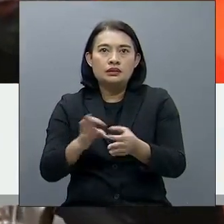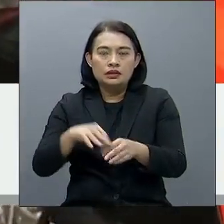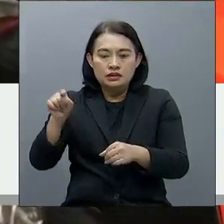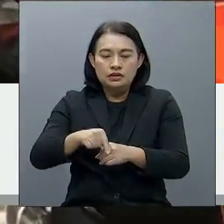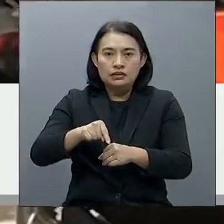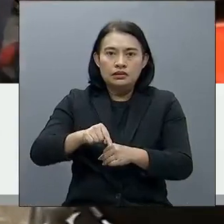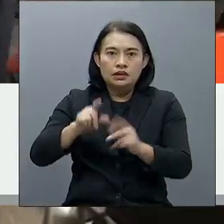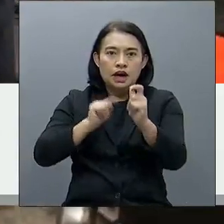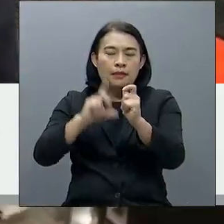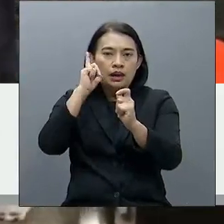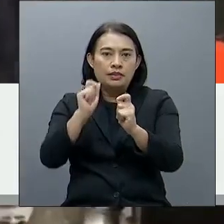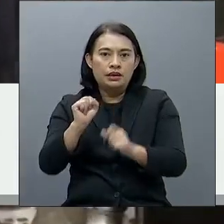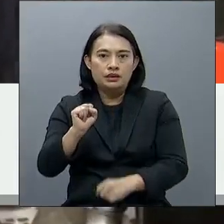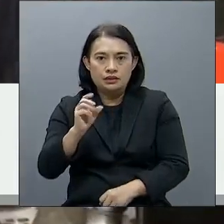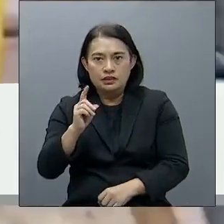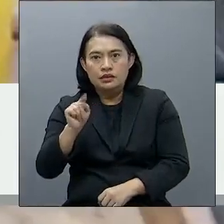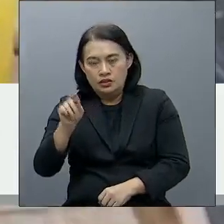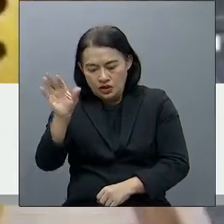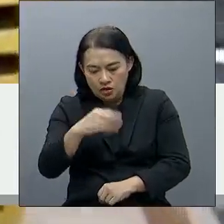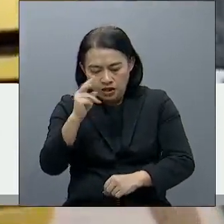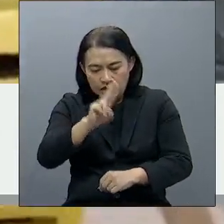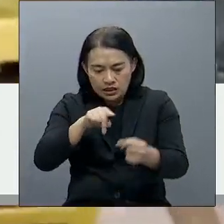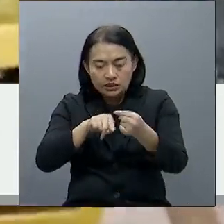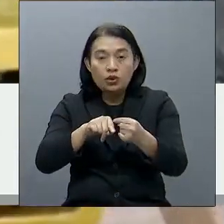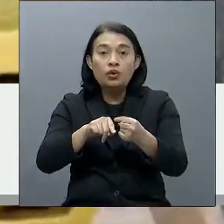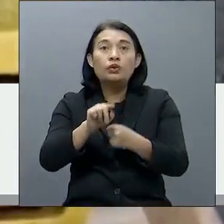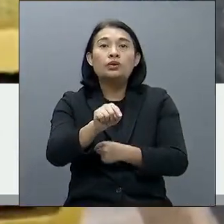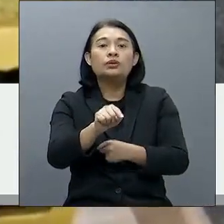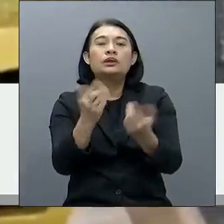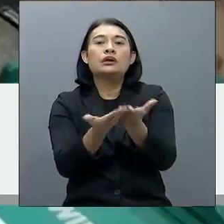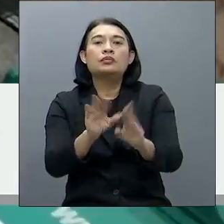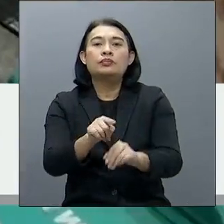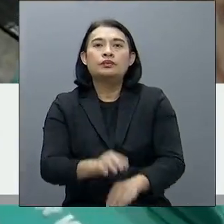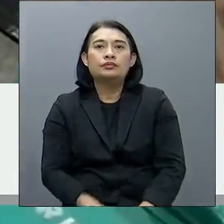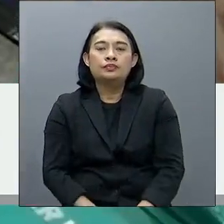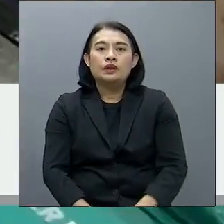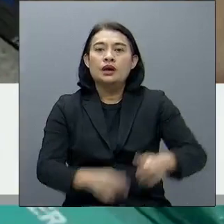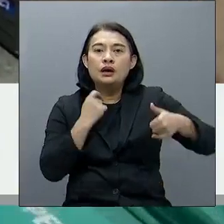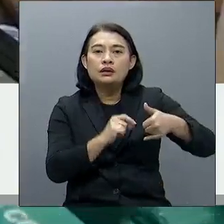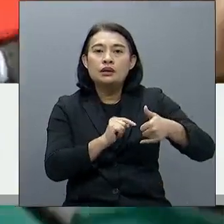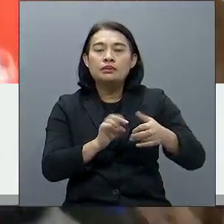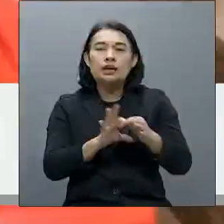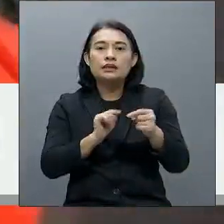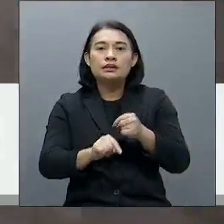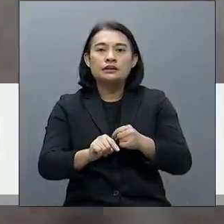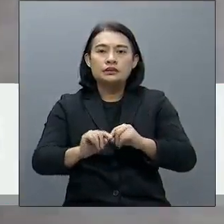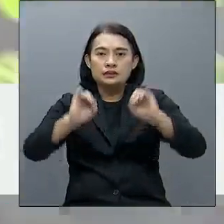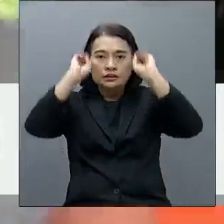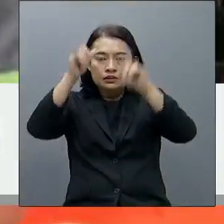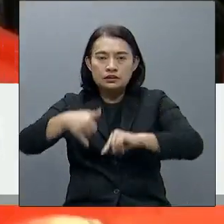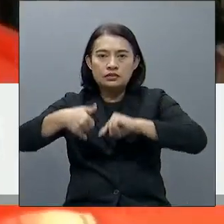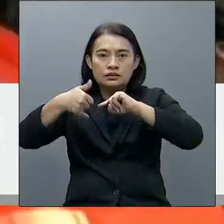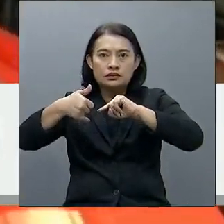อำเภอแม่สอดไปใช้ในครัวเรือนนะคะให้ PBSสัมภาษณ์พิเศษอาจารย์กฤษณะโชติ